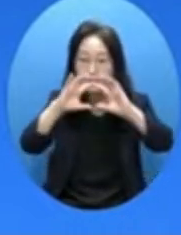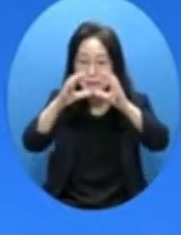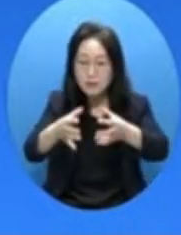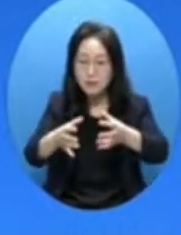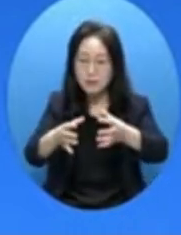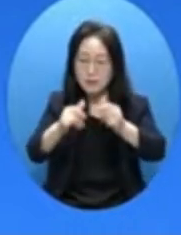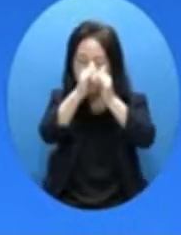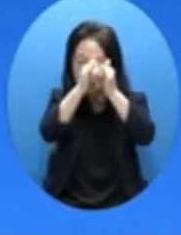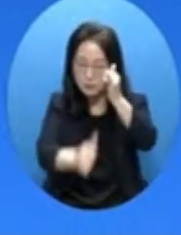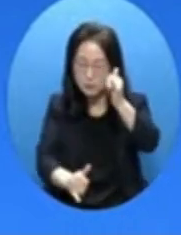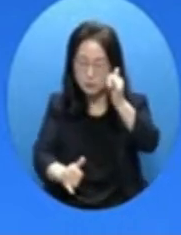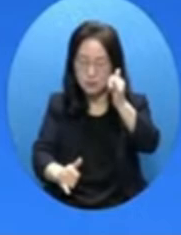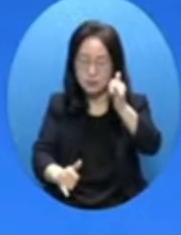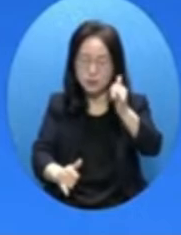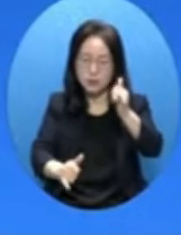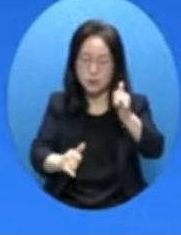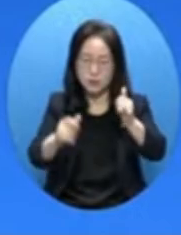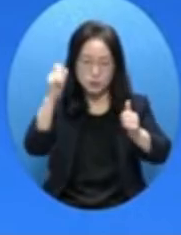성군입니다.